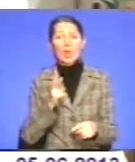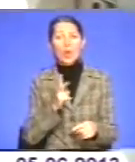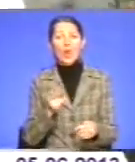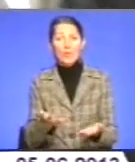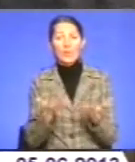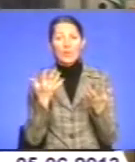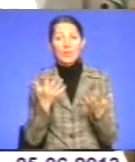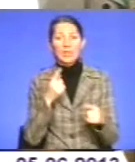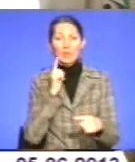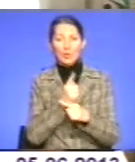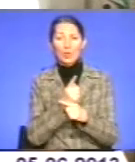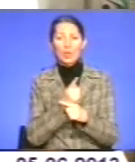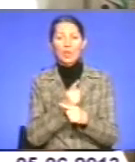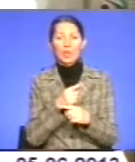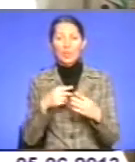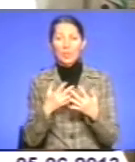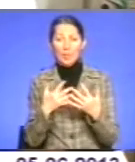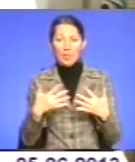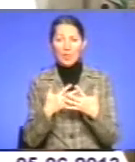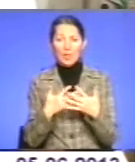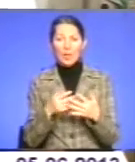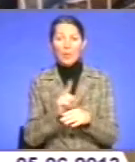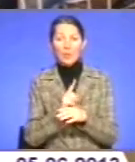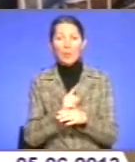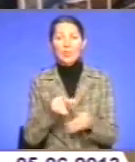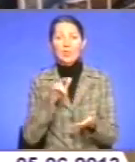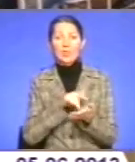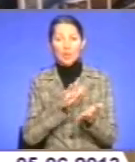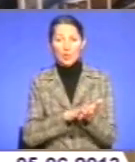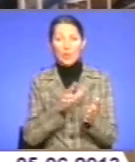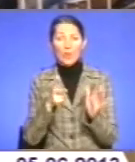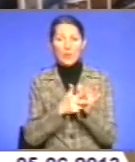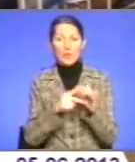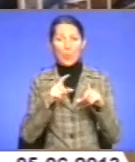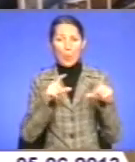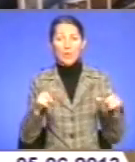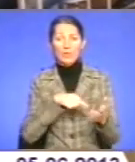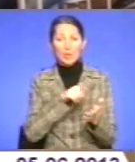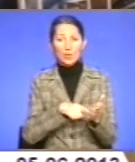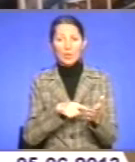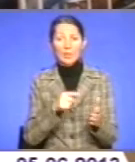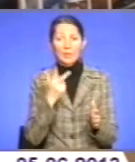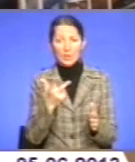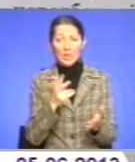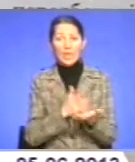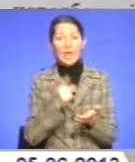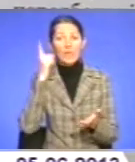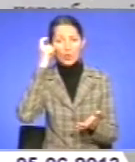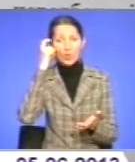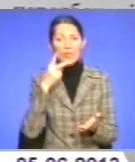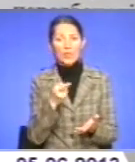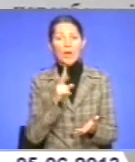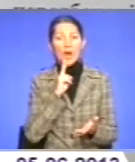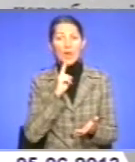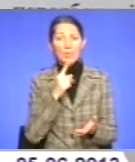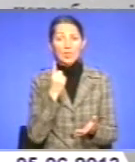заборонені пристрої. У Тернополі зареєстровано 8 пунктів тестування. Крім того, 3 пункти містяться у Чорткові, 2 у